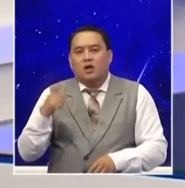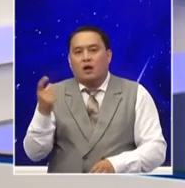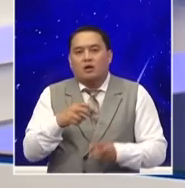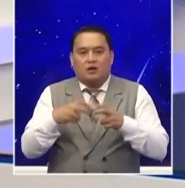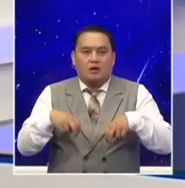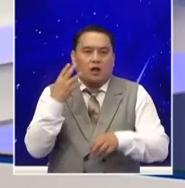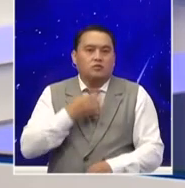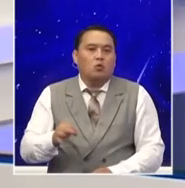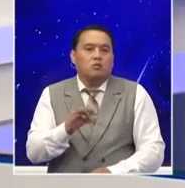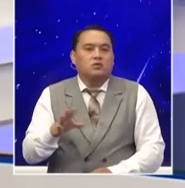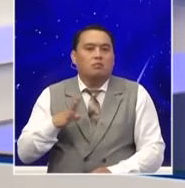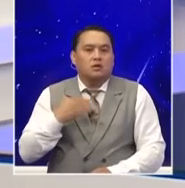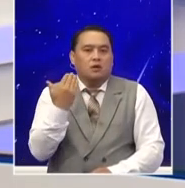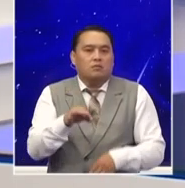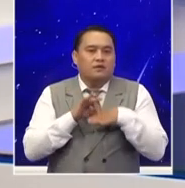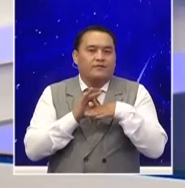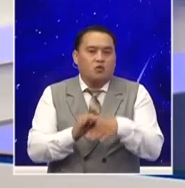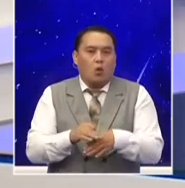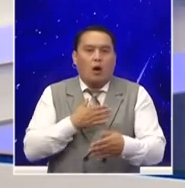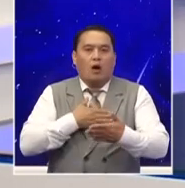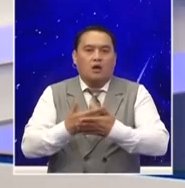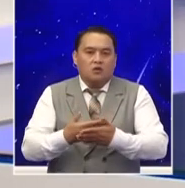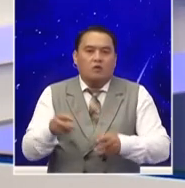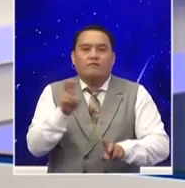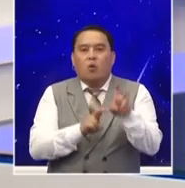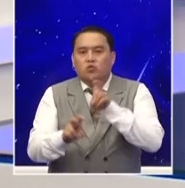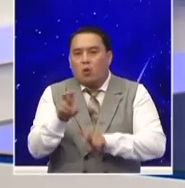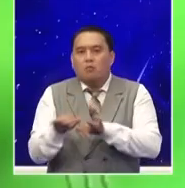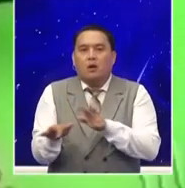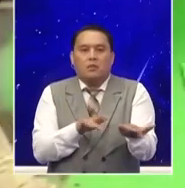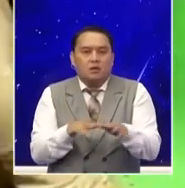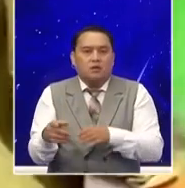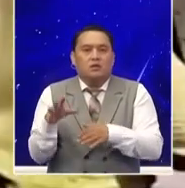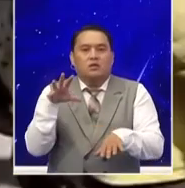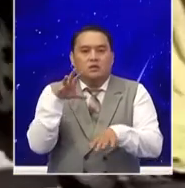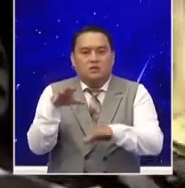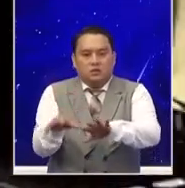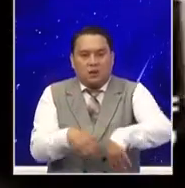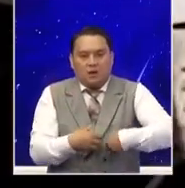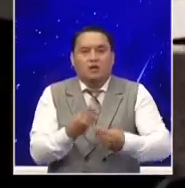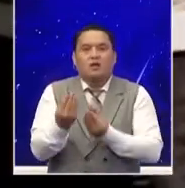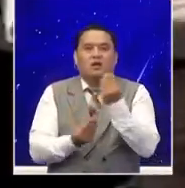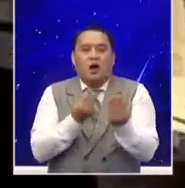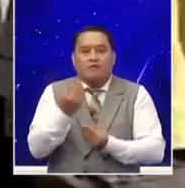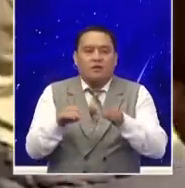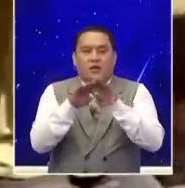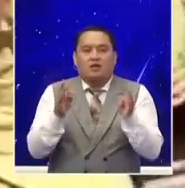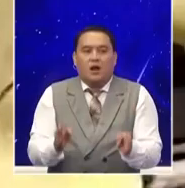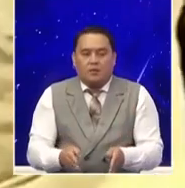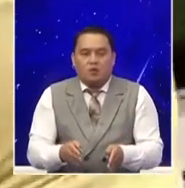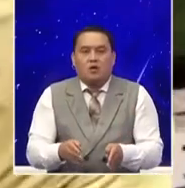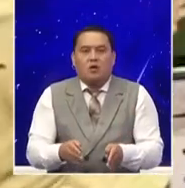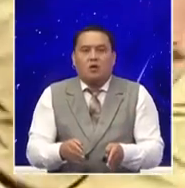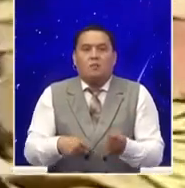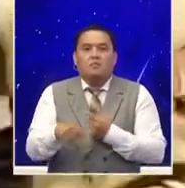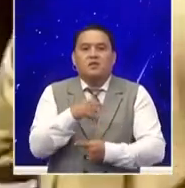экономических расследований по Алматинской области в ходе проведенных оперативно-розыскных мероприятий изъяли игровые автоматы и терминалы у